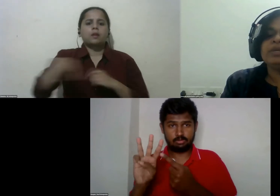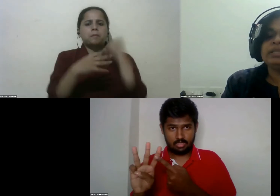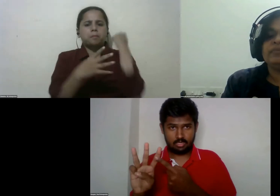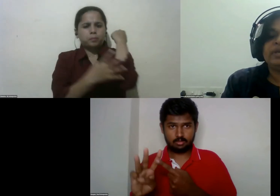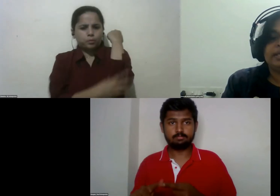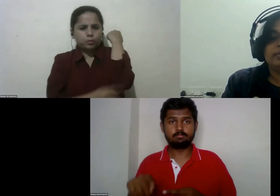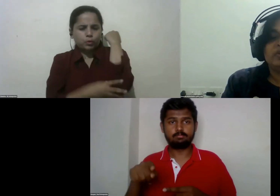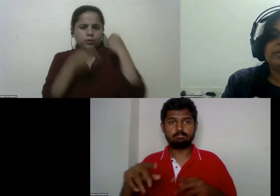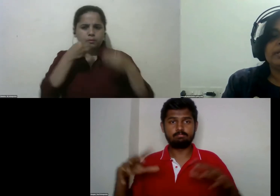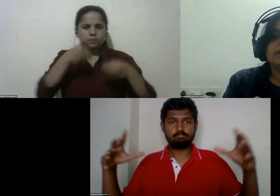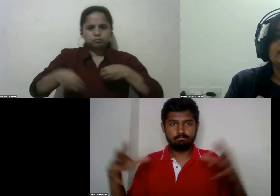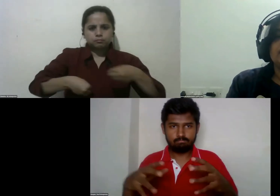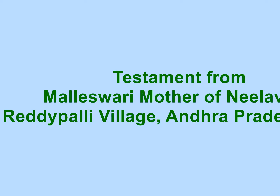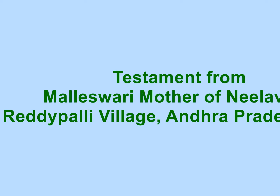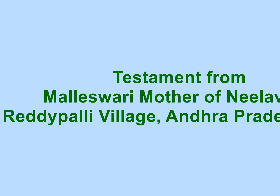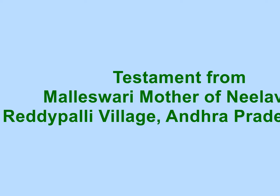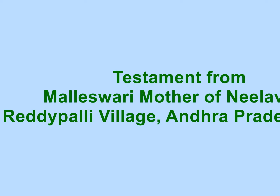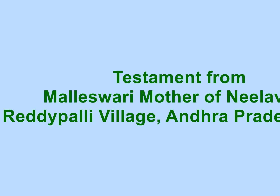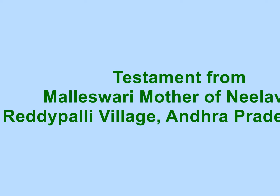Before we begin the webinar,